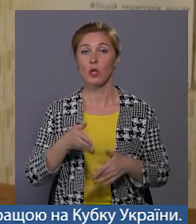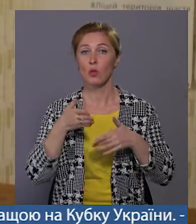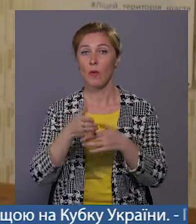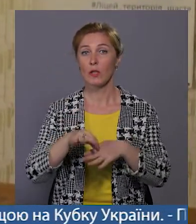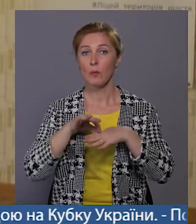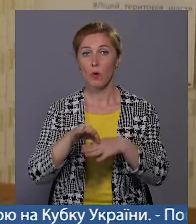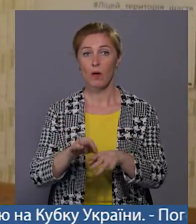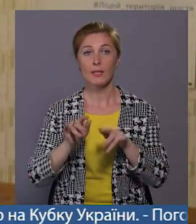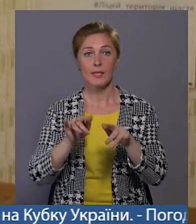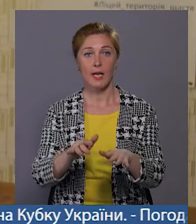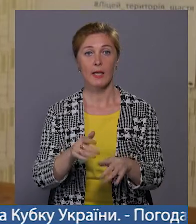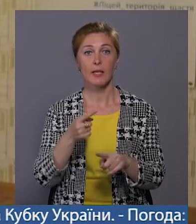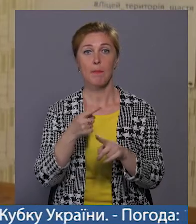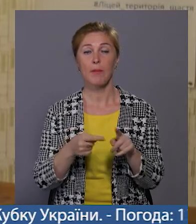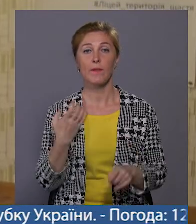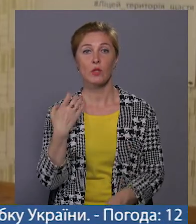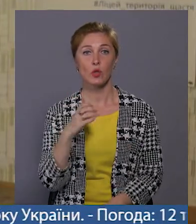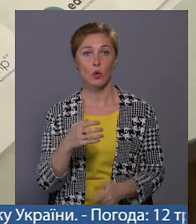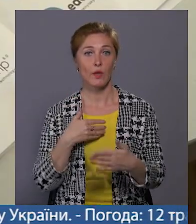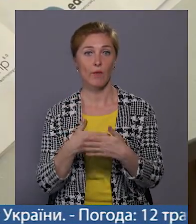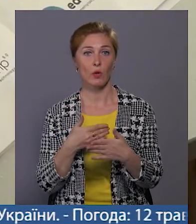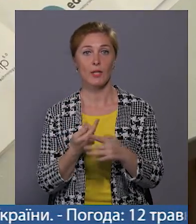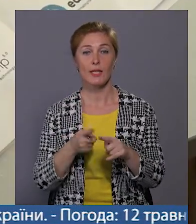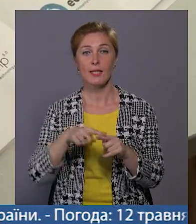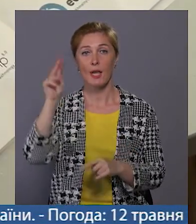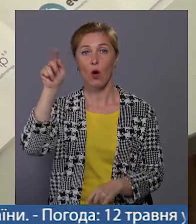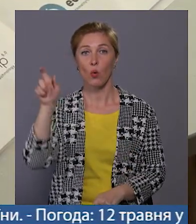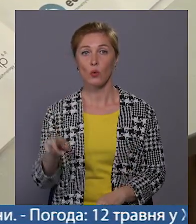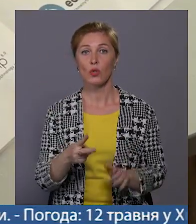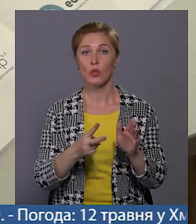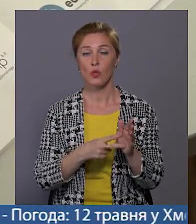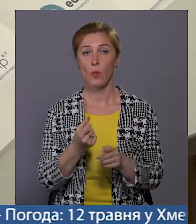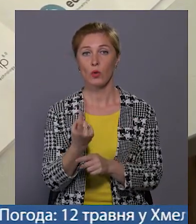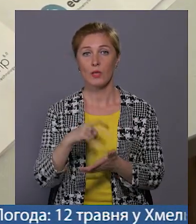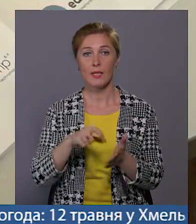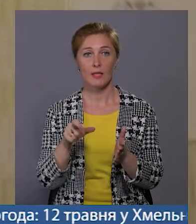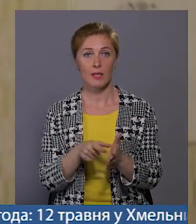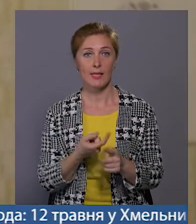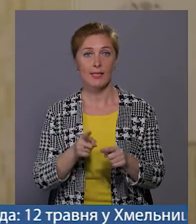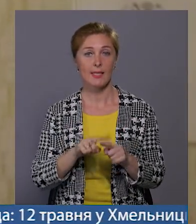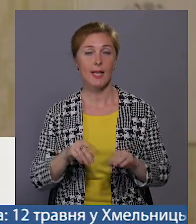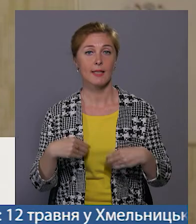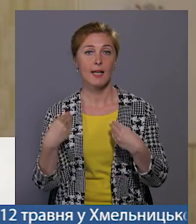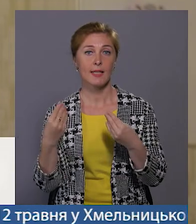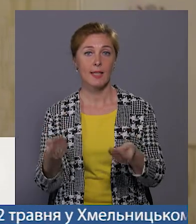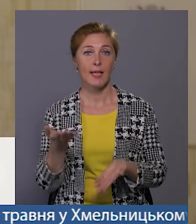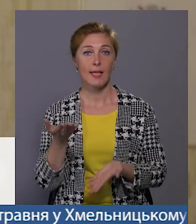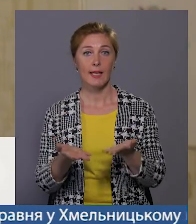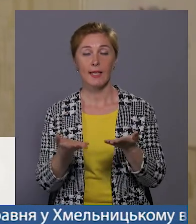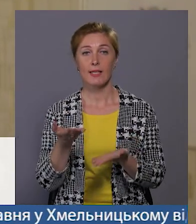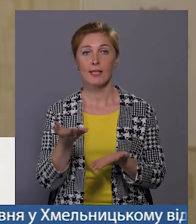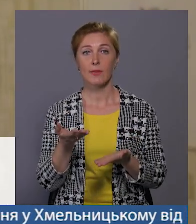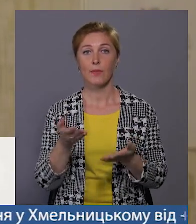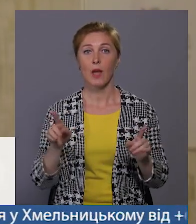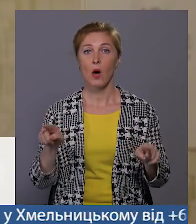проводити EdCamp майже півсотні волонтерів. Це учні 7-11 класів. Це дає якісь певні